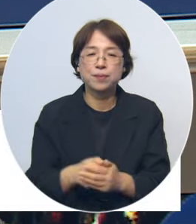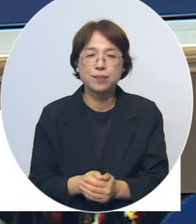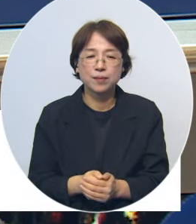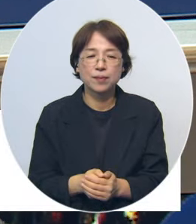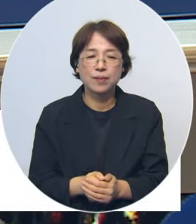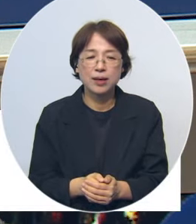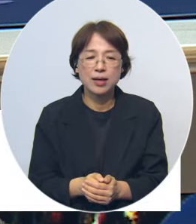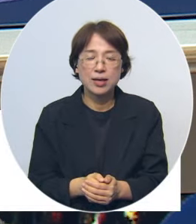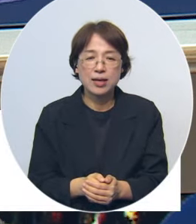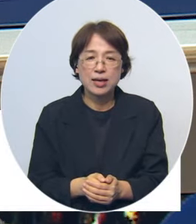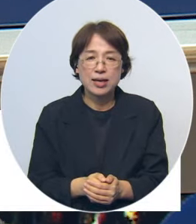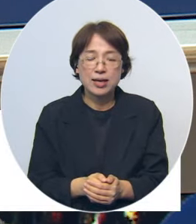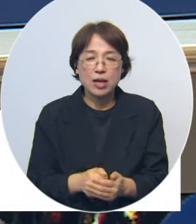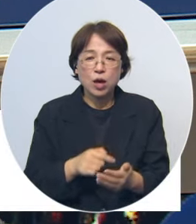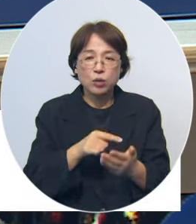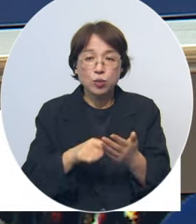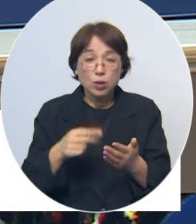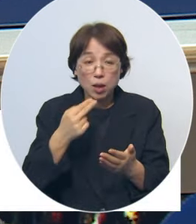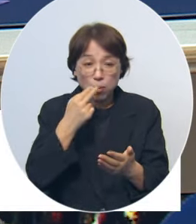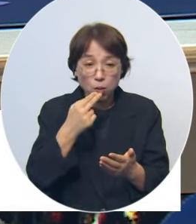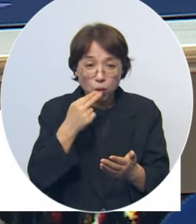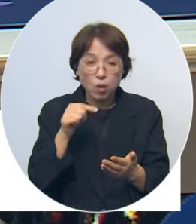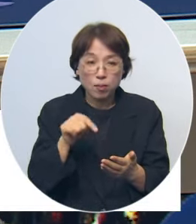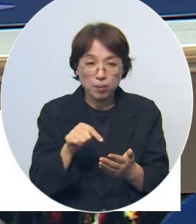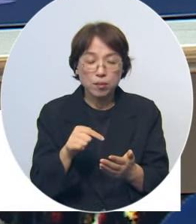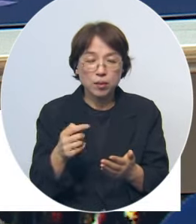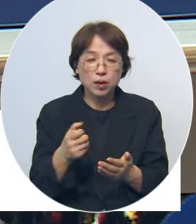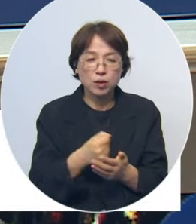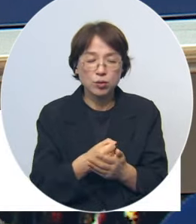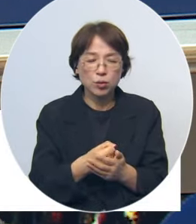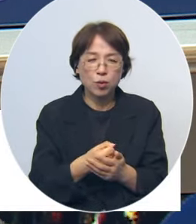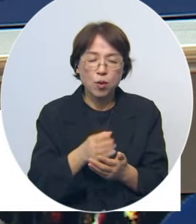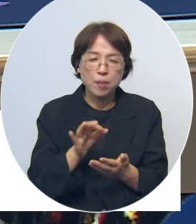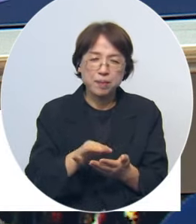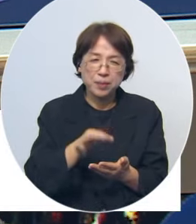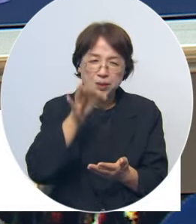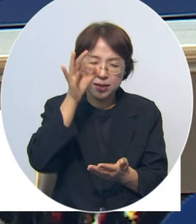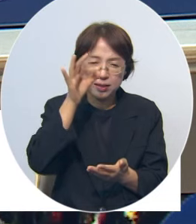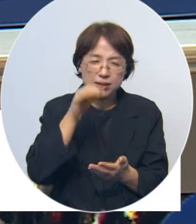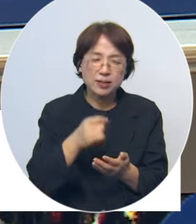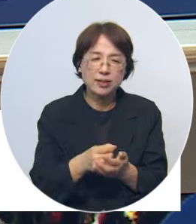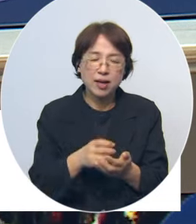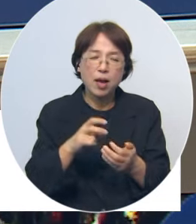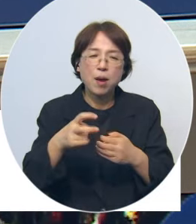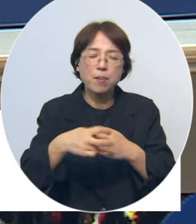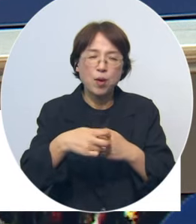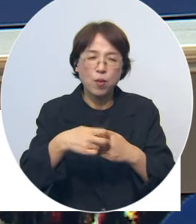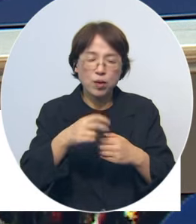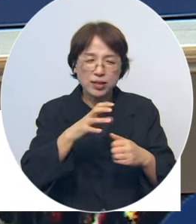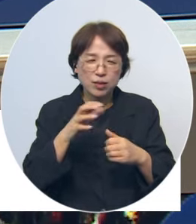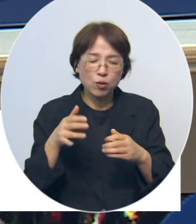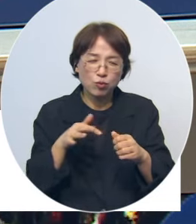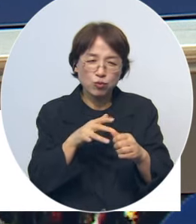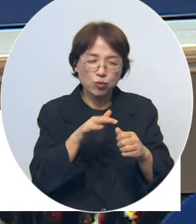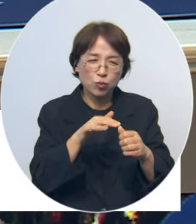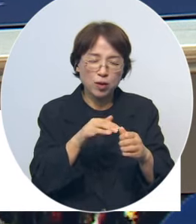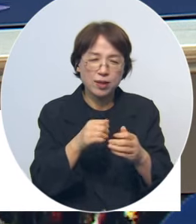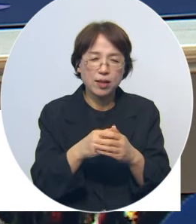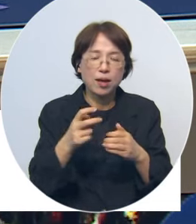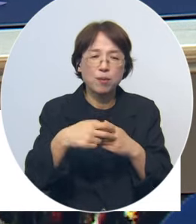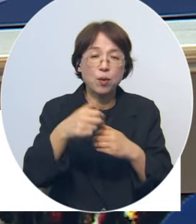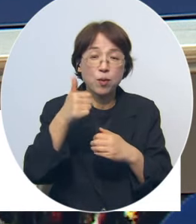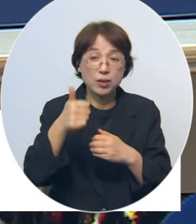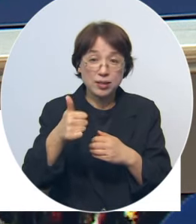이 실손 보험을 믿기로 고가의 의료 쇼핑을 유도한 정형외과 병원장이 적발됐습니다이 병원장은 실손